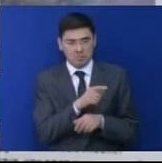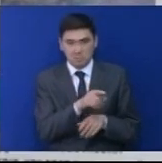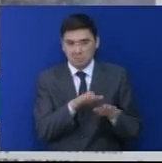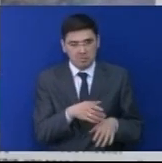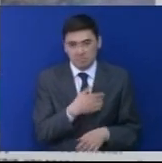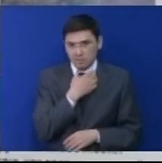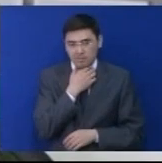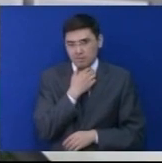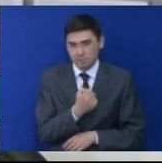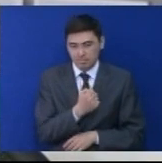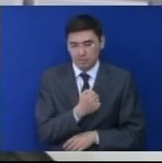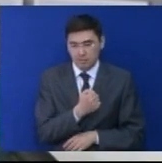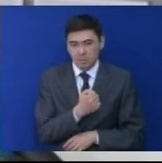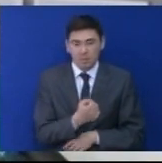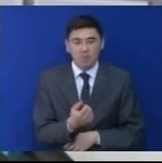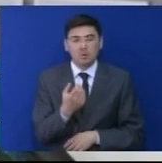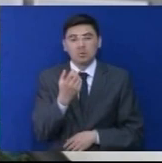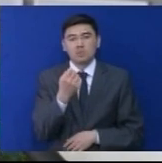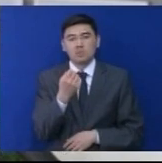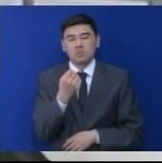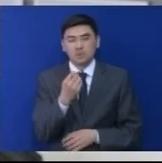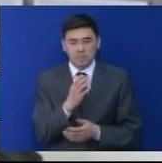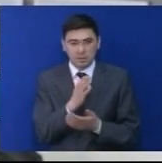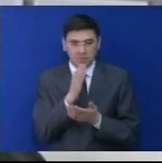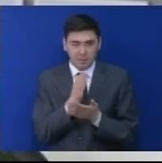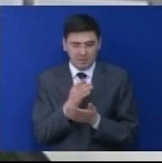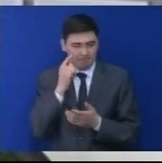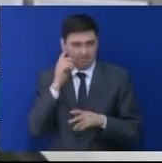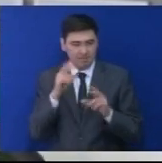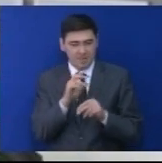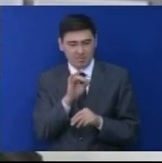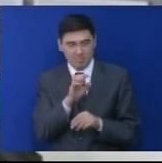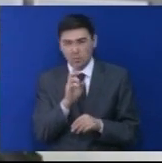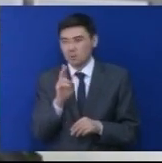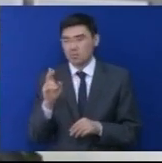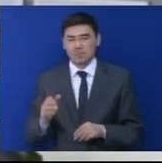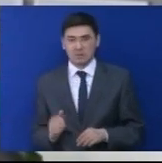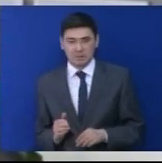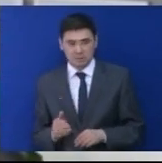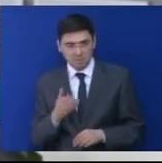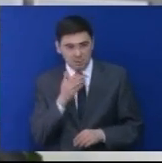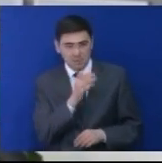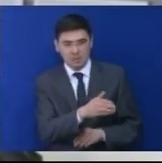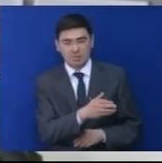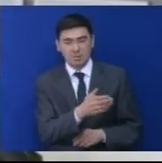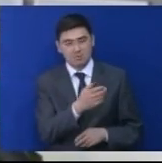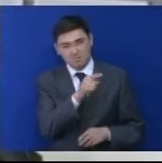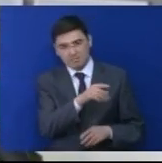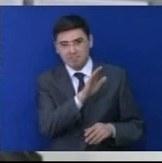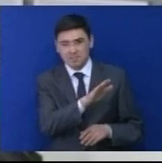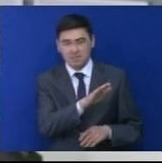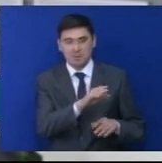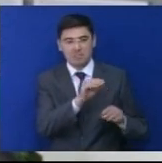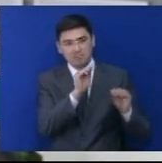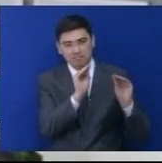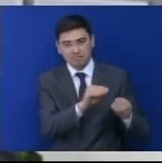Но есть, конечно же, надежда, что это все нормализуется, и